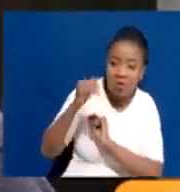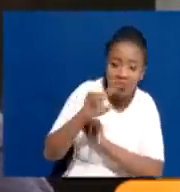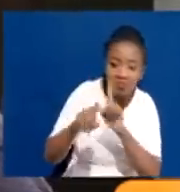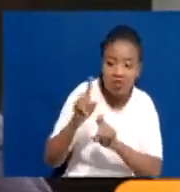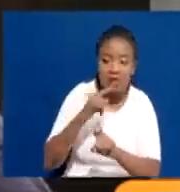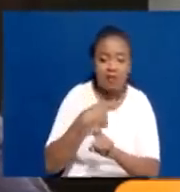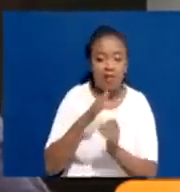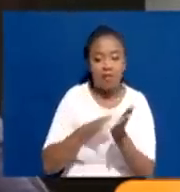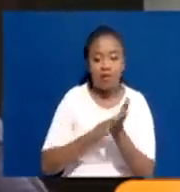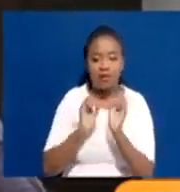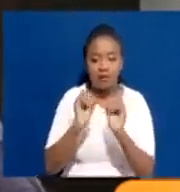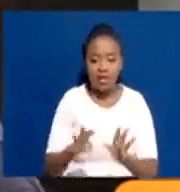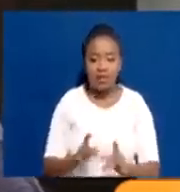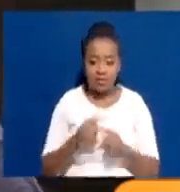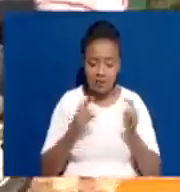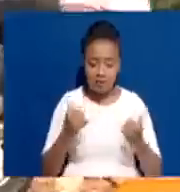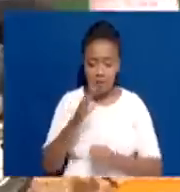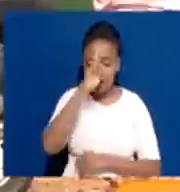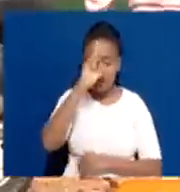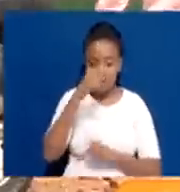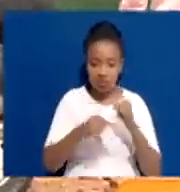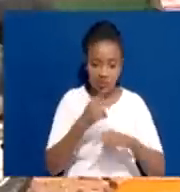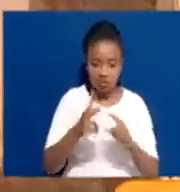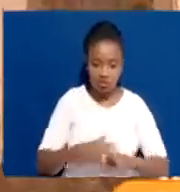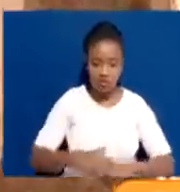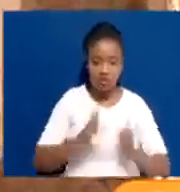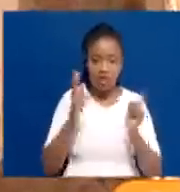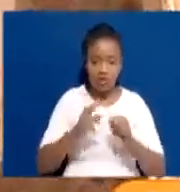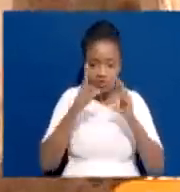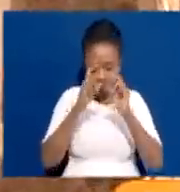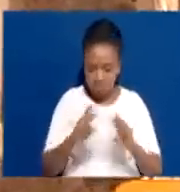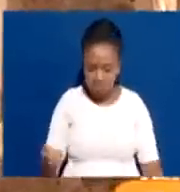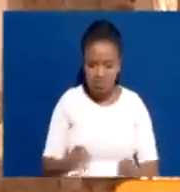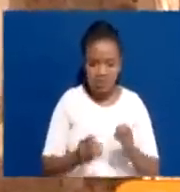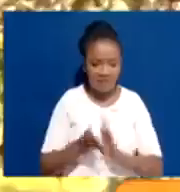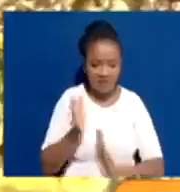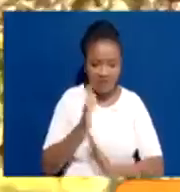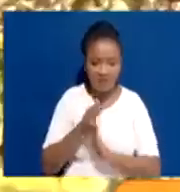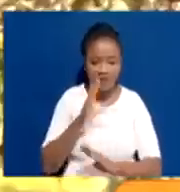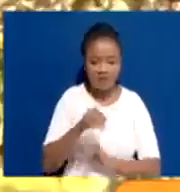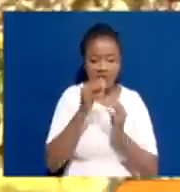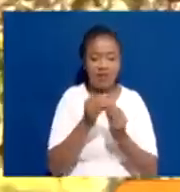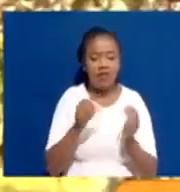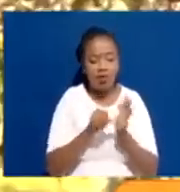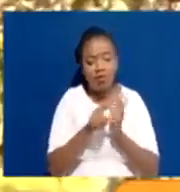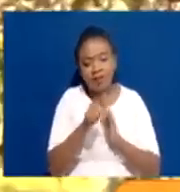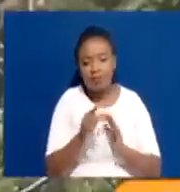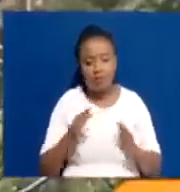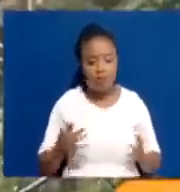In the meantime, the police have played two upscale investigations to unravel the mystery surrounding